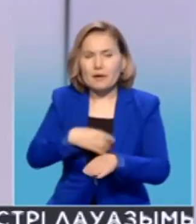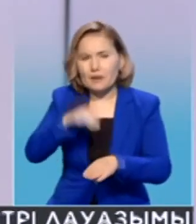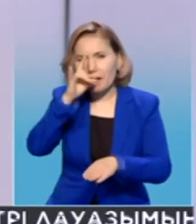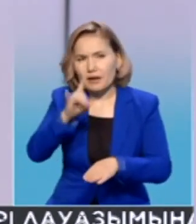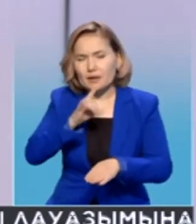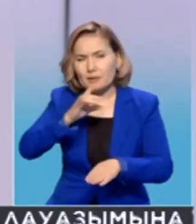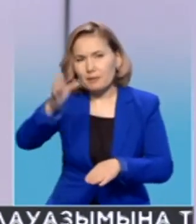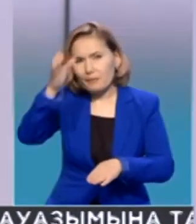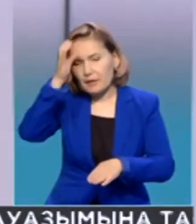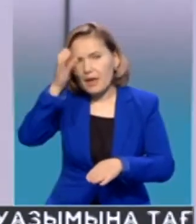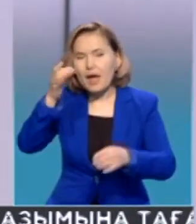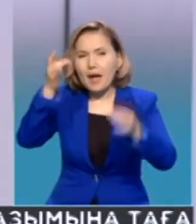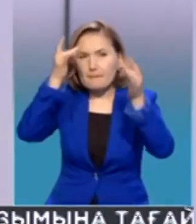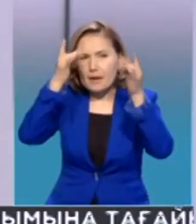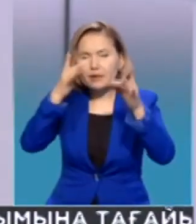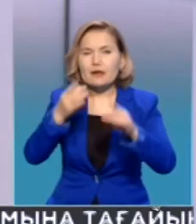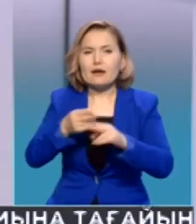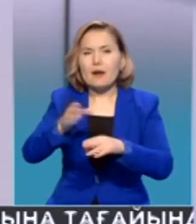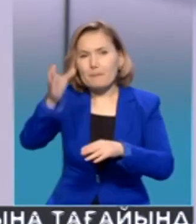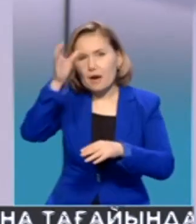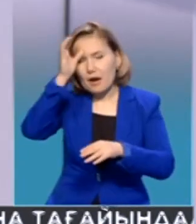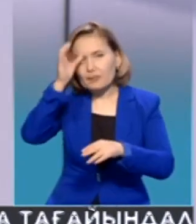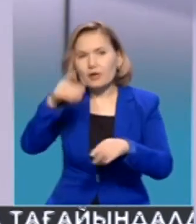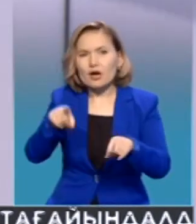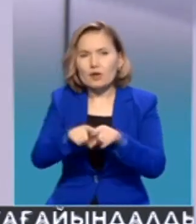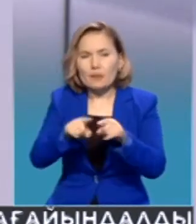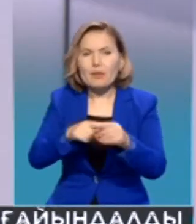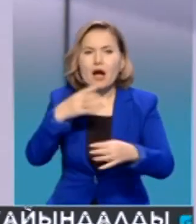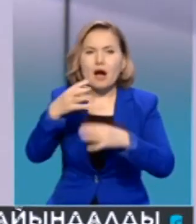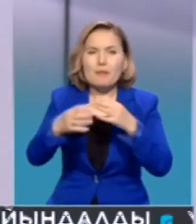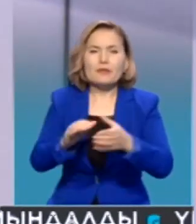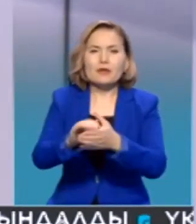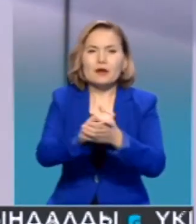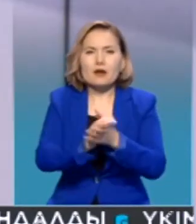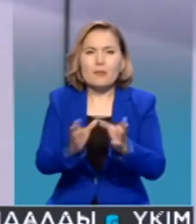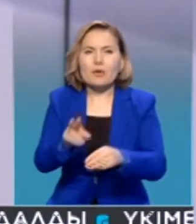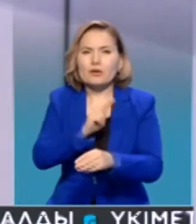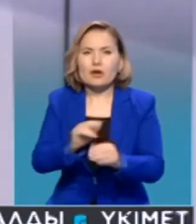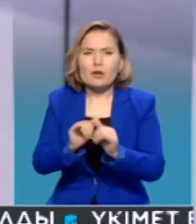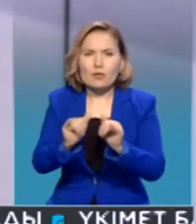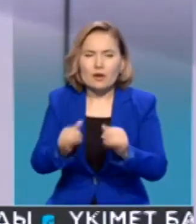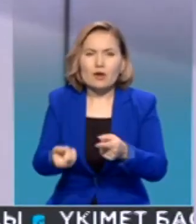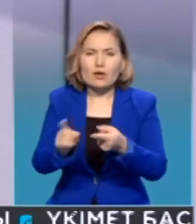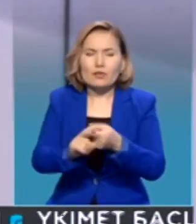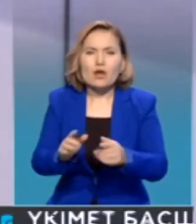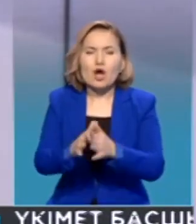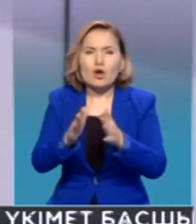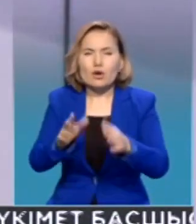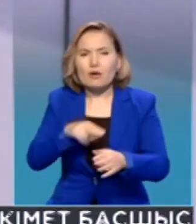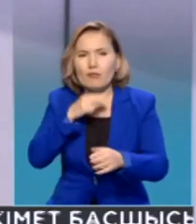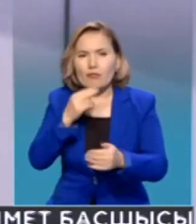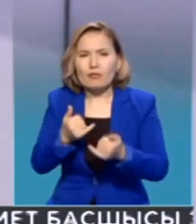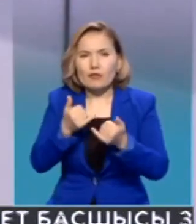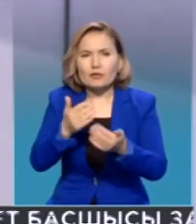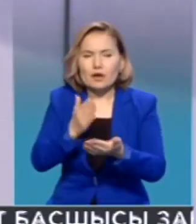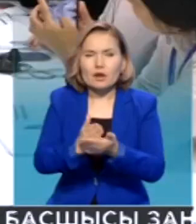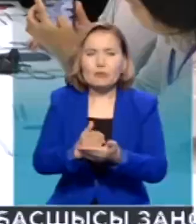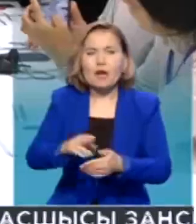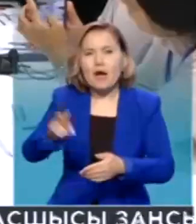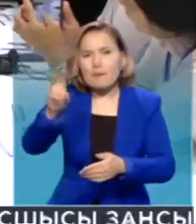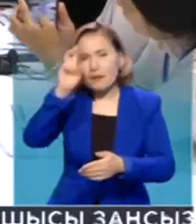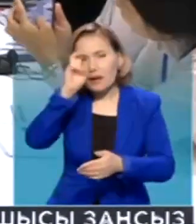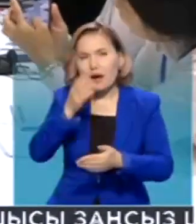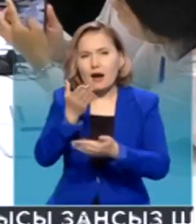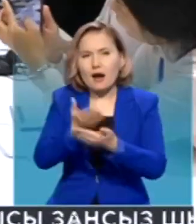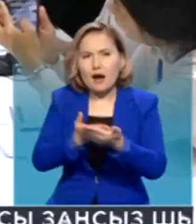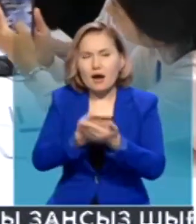Сондай-ақ Қазақстан ғылым, мәдениет және білім салалары бойынша халықаралық ынтымақты жан-жақты дамытуға үлкен мән береді. Бұл туралы